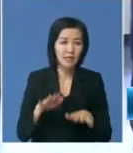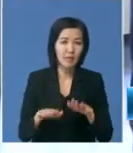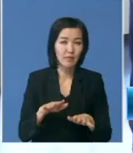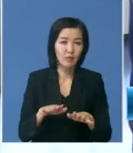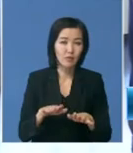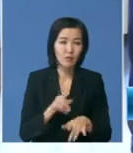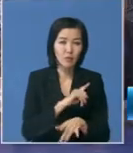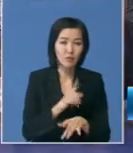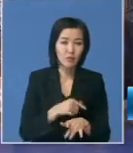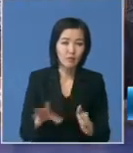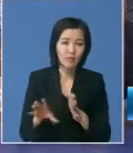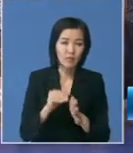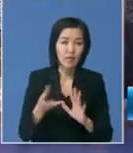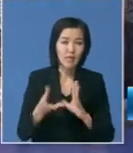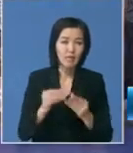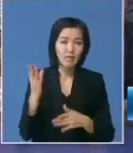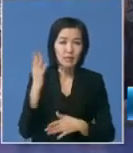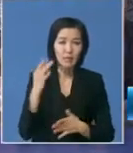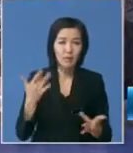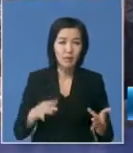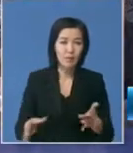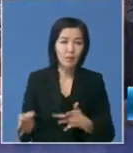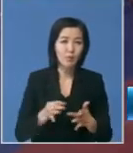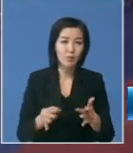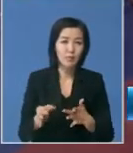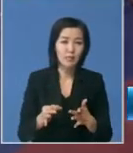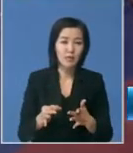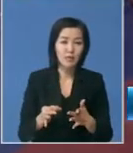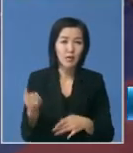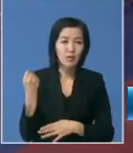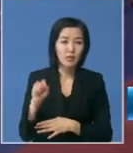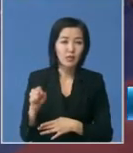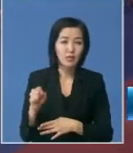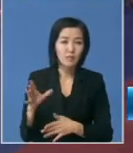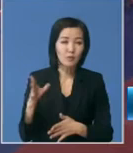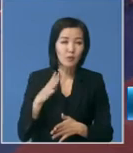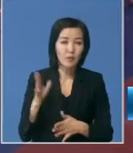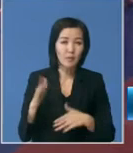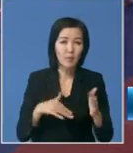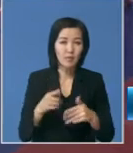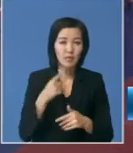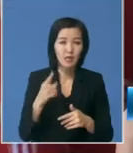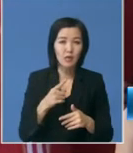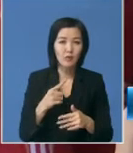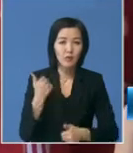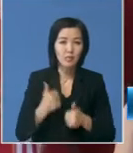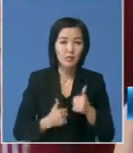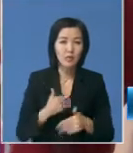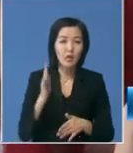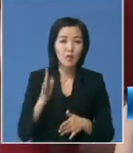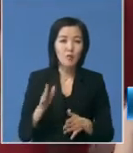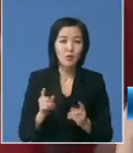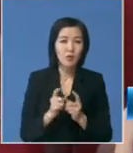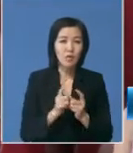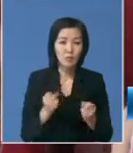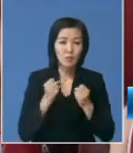өзара шеберлік байқасты. Нәтижесінде Алматы мен Жамбыл облысының өкілдері жүлделі орындардан көрінді. Мамандардың айтуынша, мұндай сайыстар